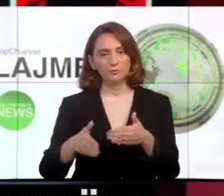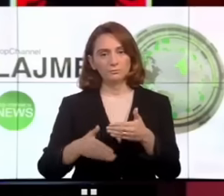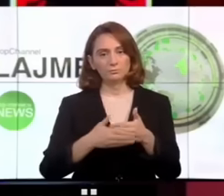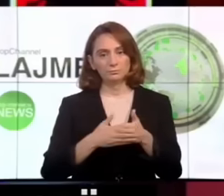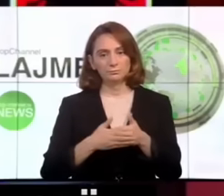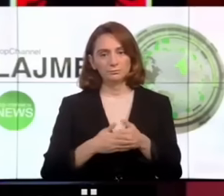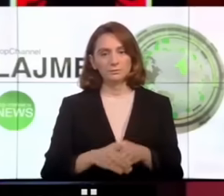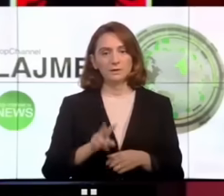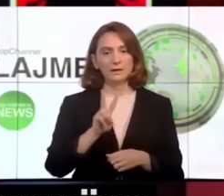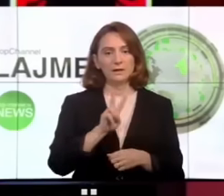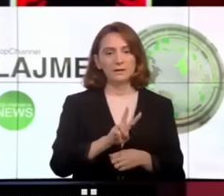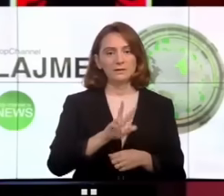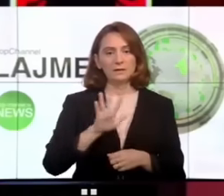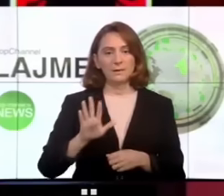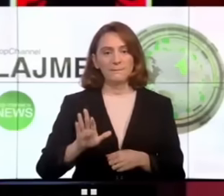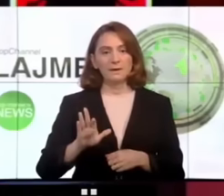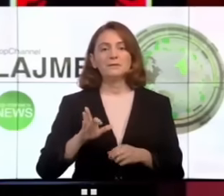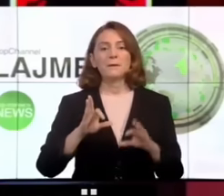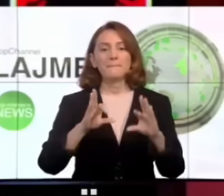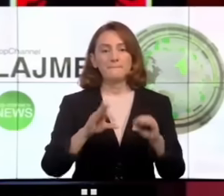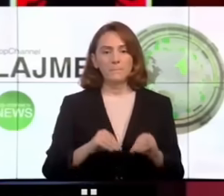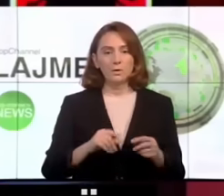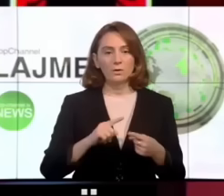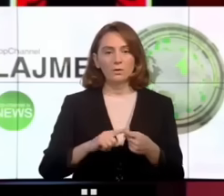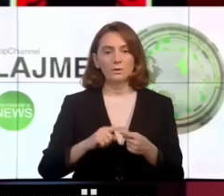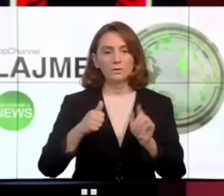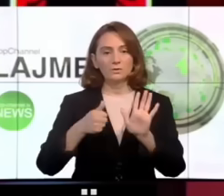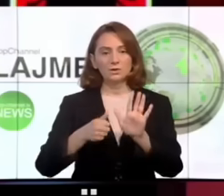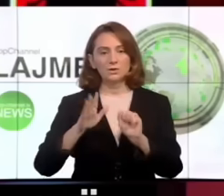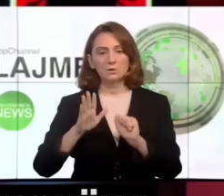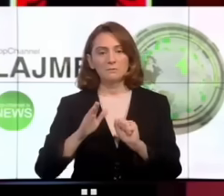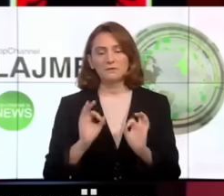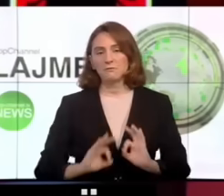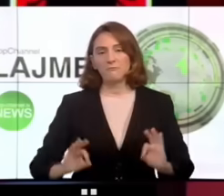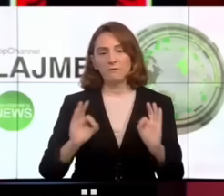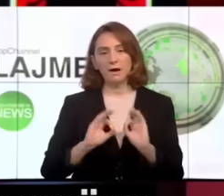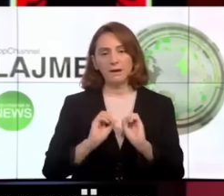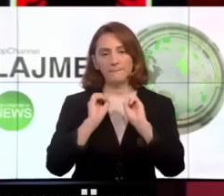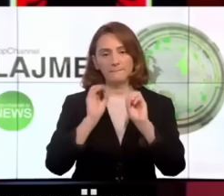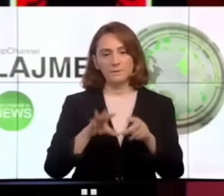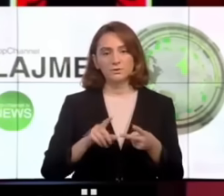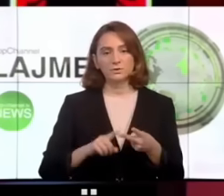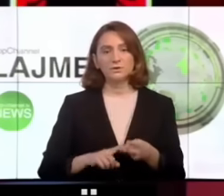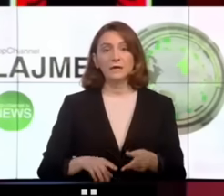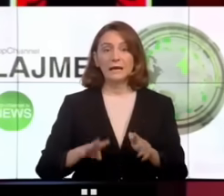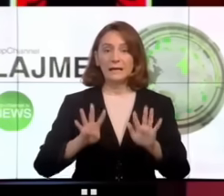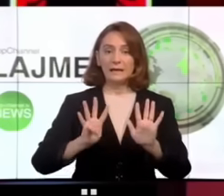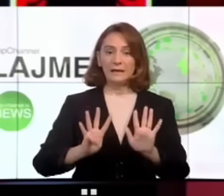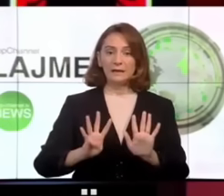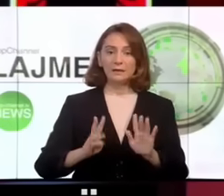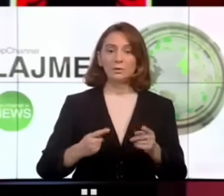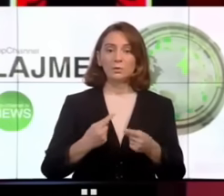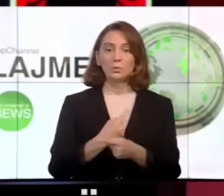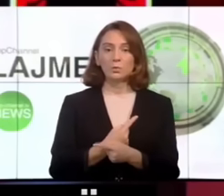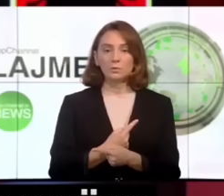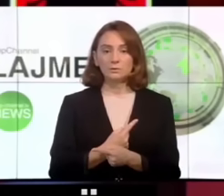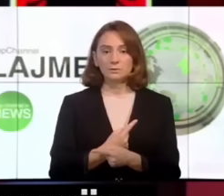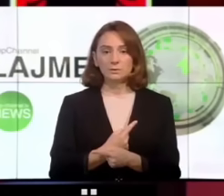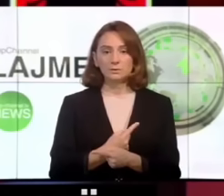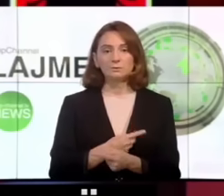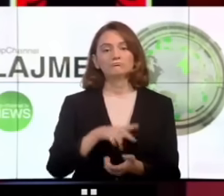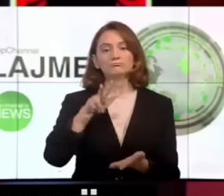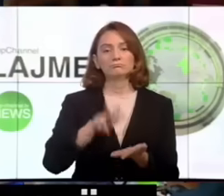Janë 25 vota pro, 65 vota abstenim dhe 9 kundër. Projekt vendimi